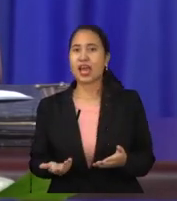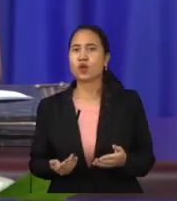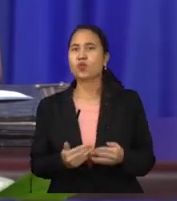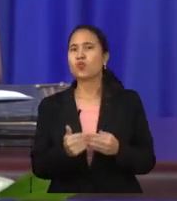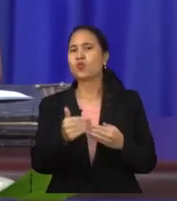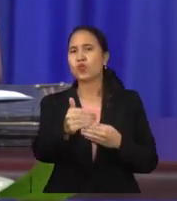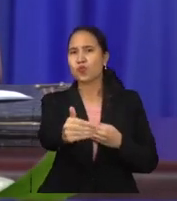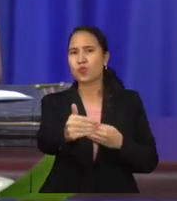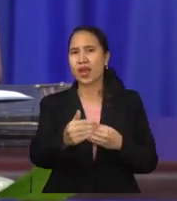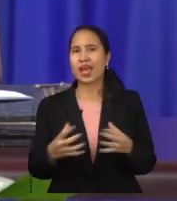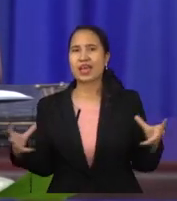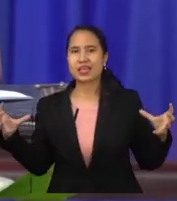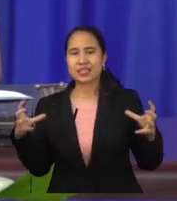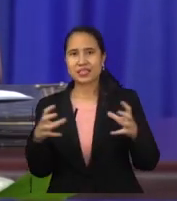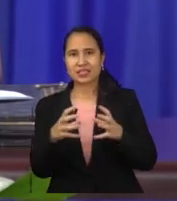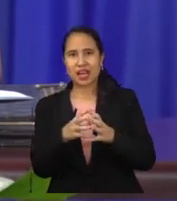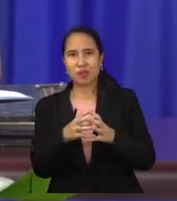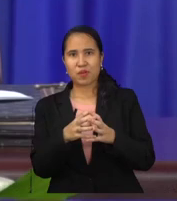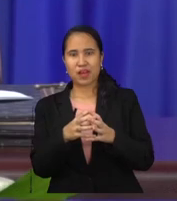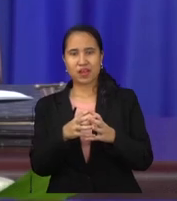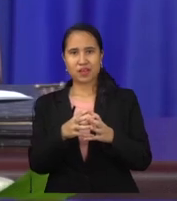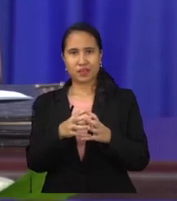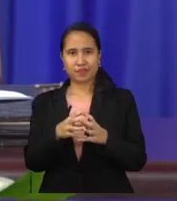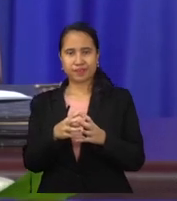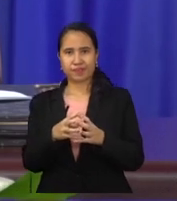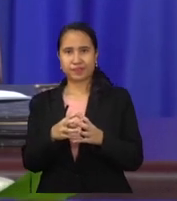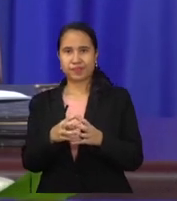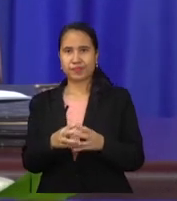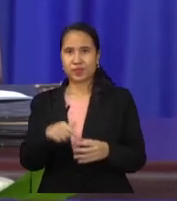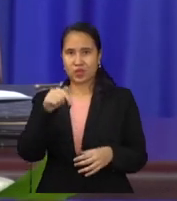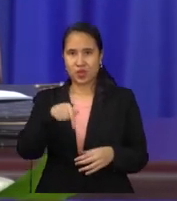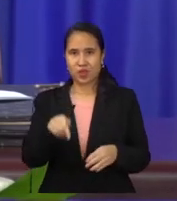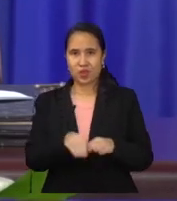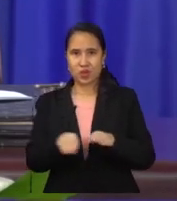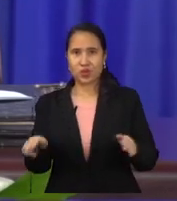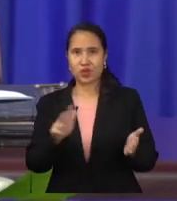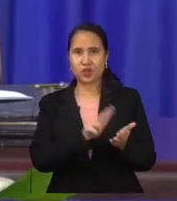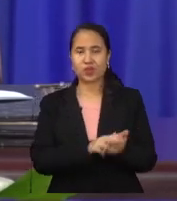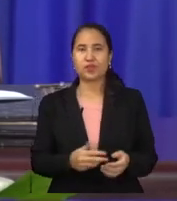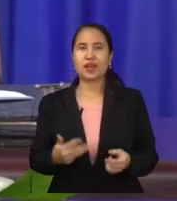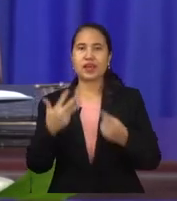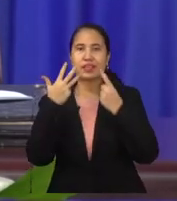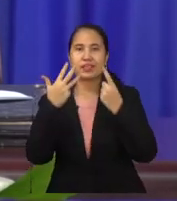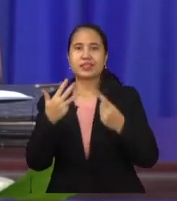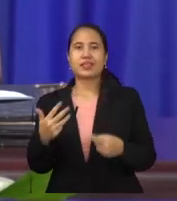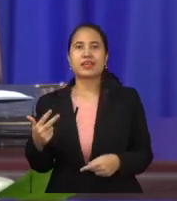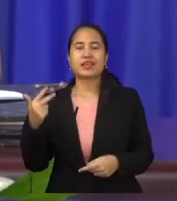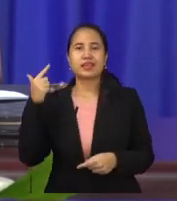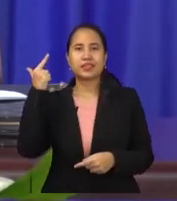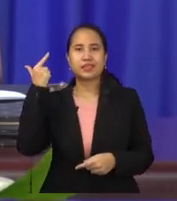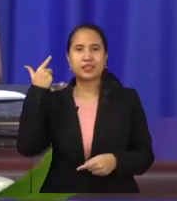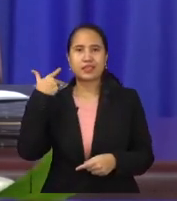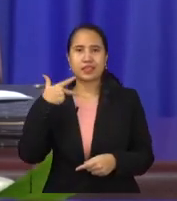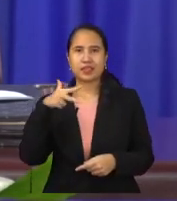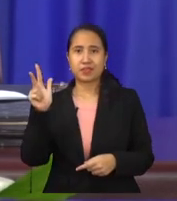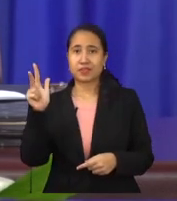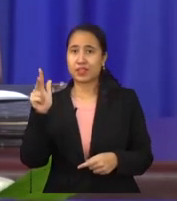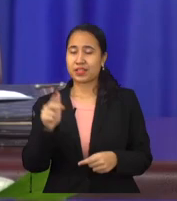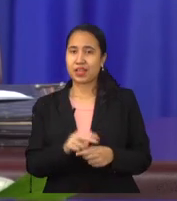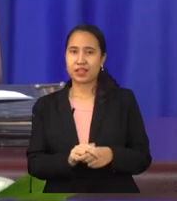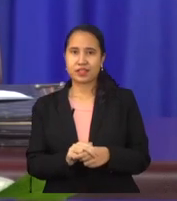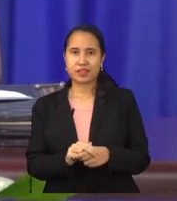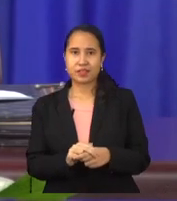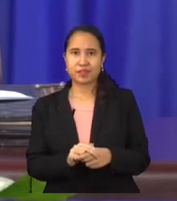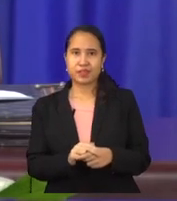de samenhang met vermelde inmenging. De huidige grondwet van 1987 heeft geen memorie van toelichting